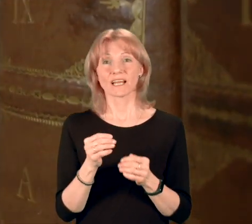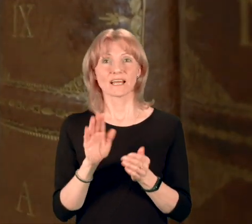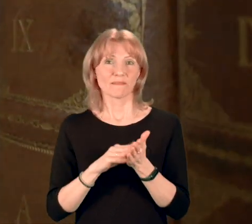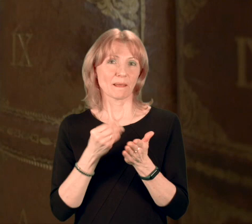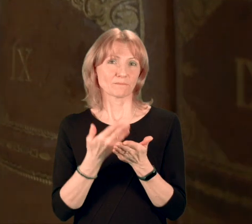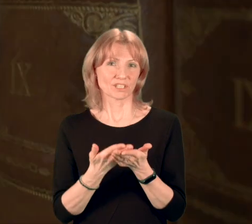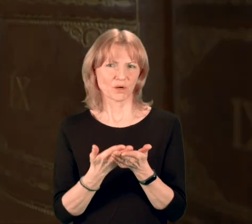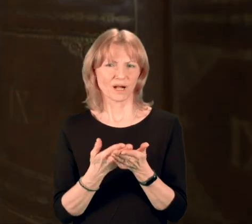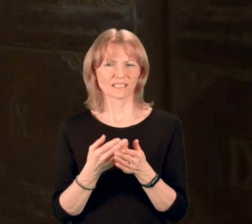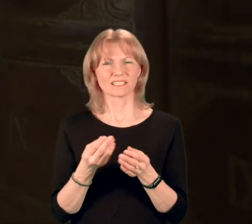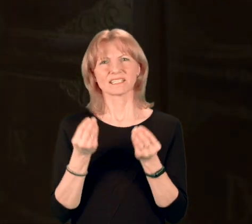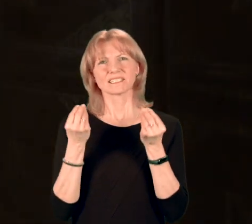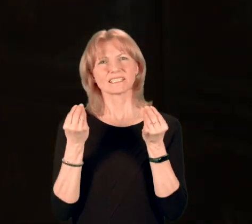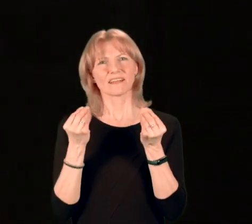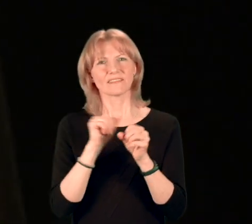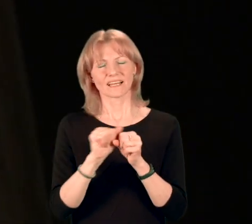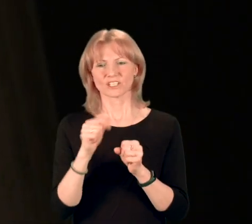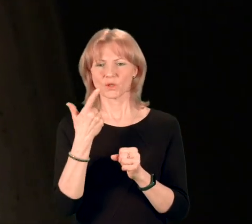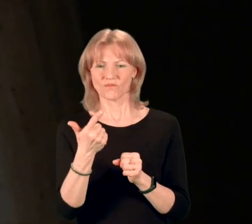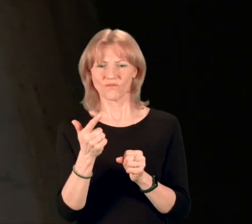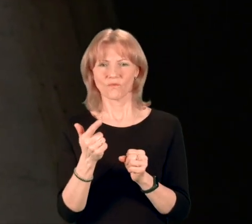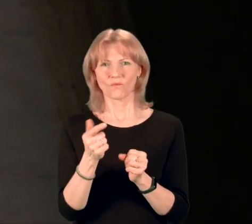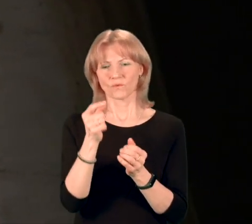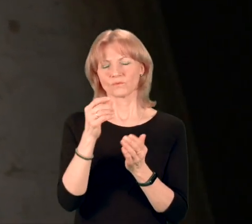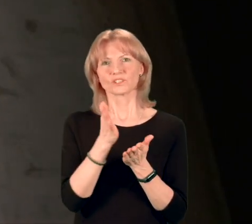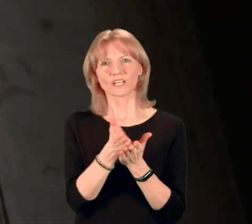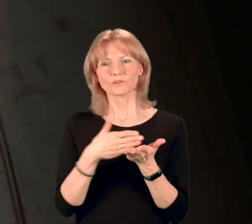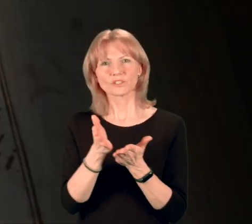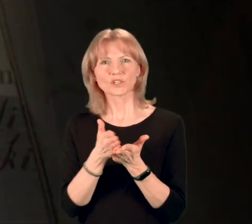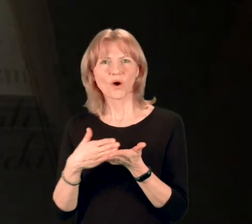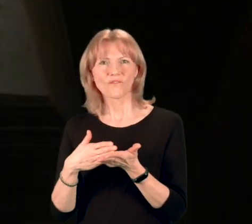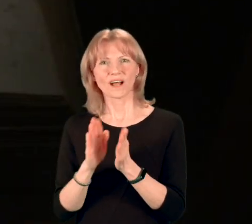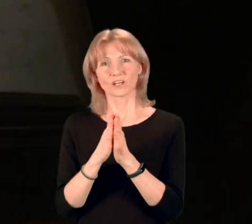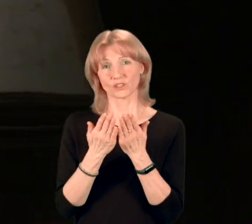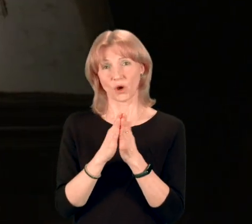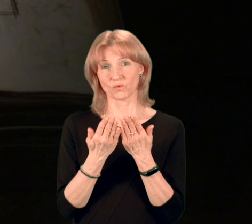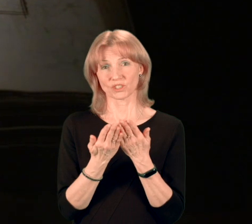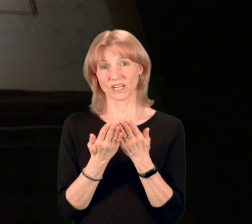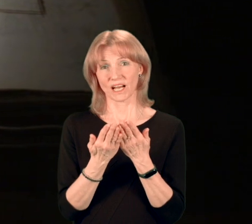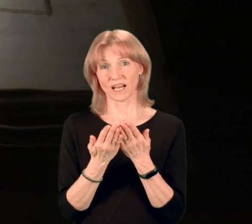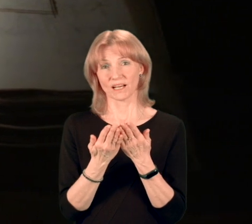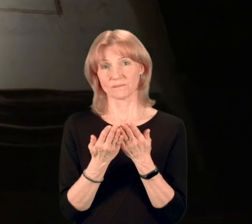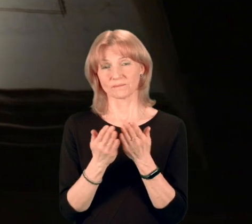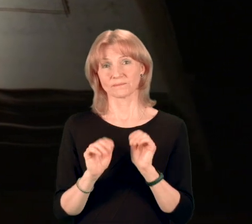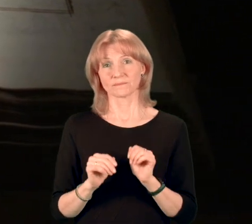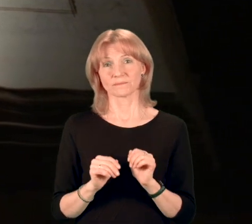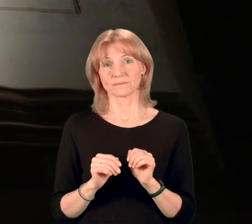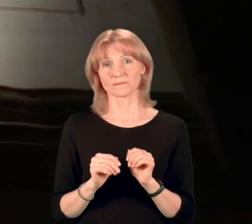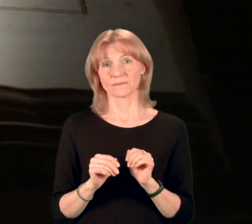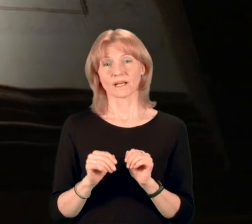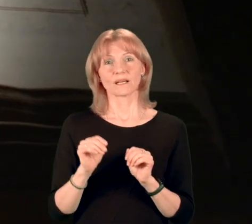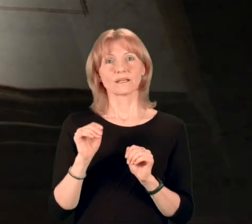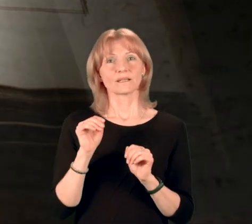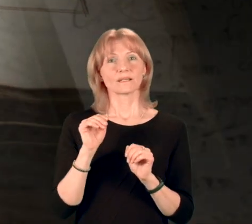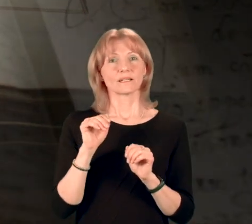pozycji o wielkim znaczeniu historycznym należy dwutomowy rękopis Liber Miraculorum Beate Virginis Monasterii